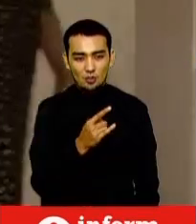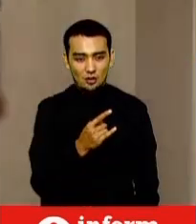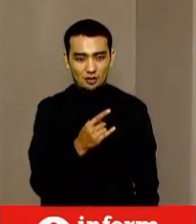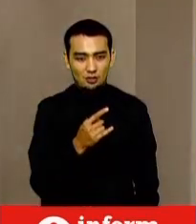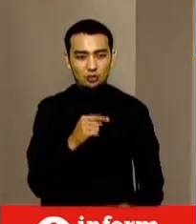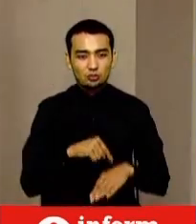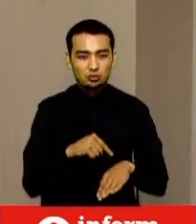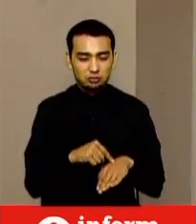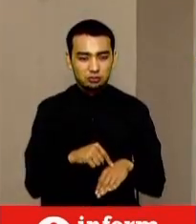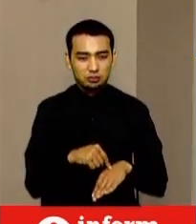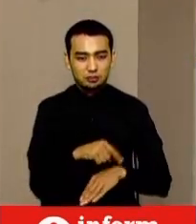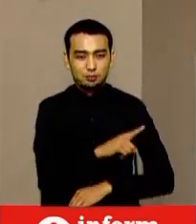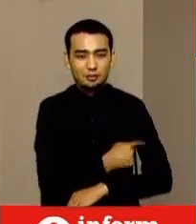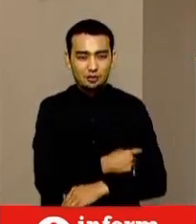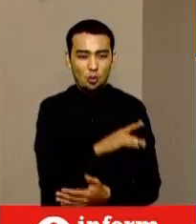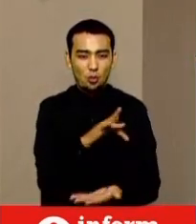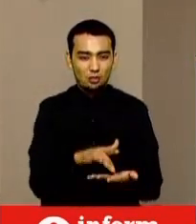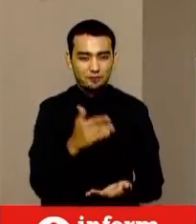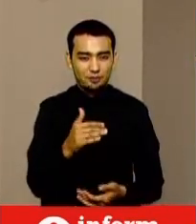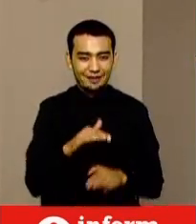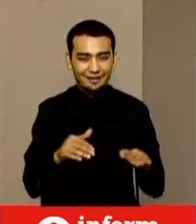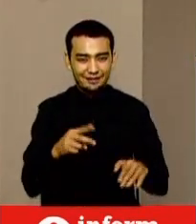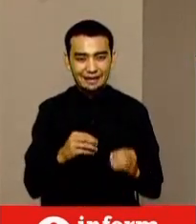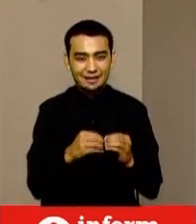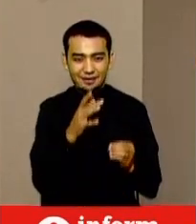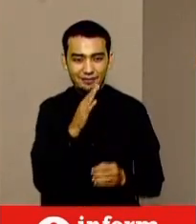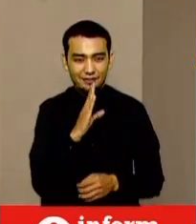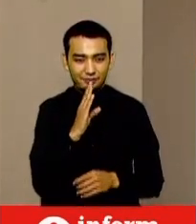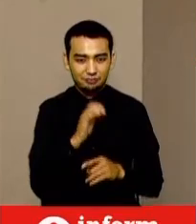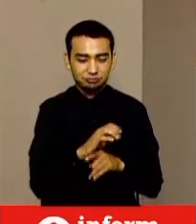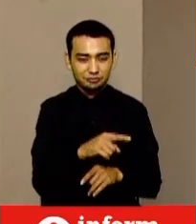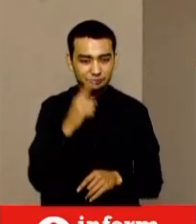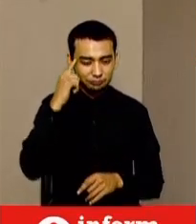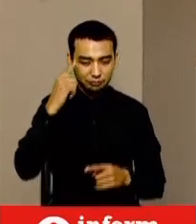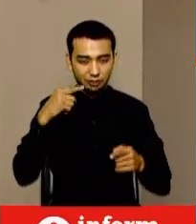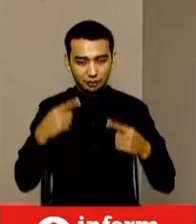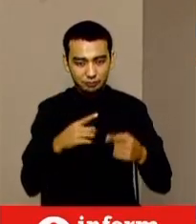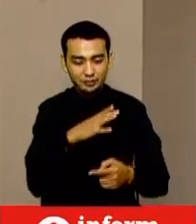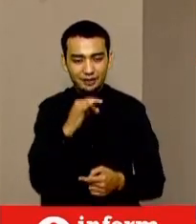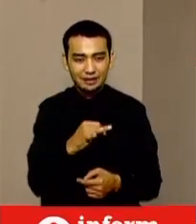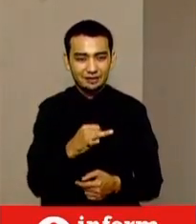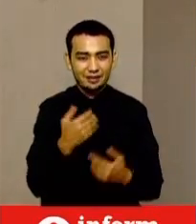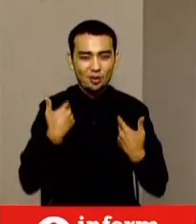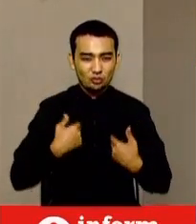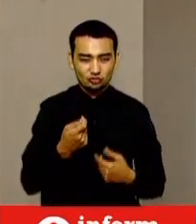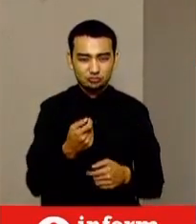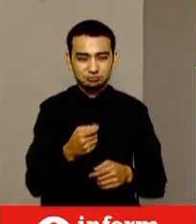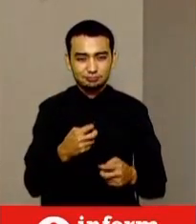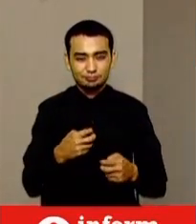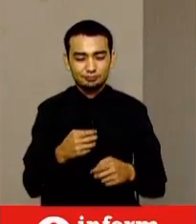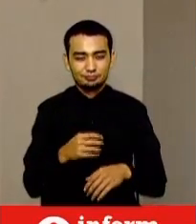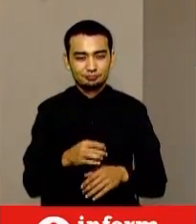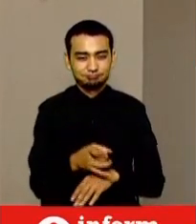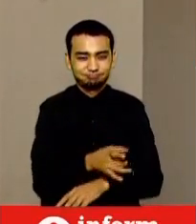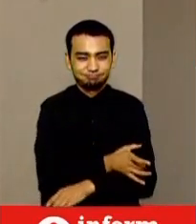В пункт городской детской больницы была доставлена 10-летняя девочка. У нее было головокружение и телесные повреждения. Врач-травматолог и